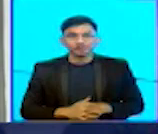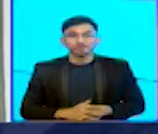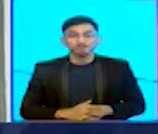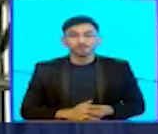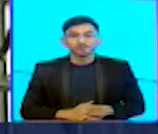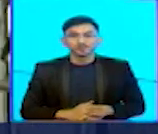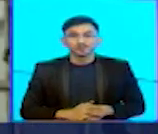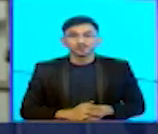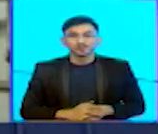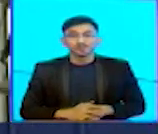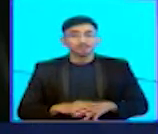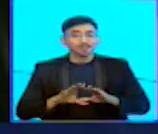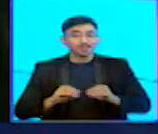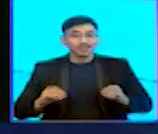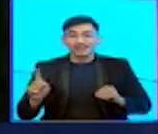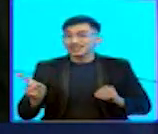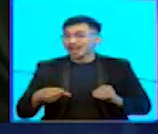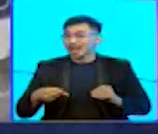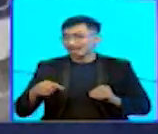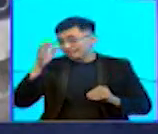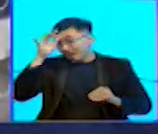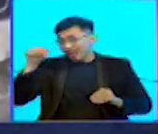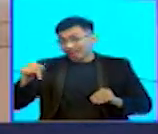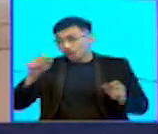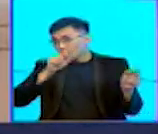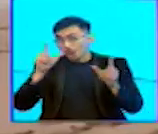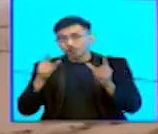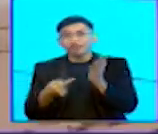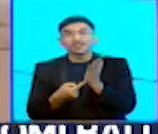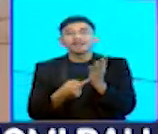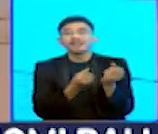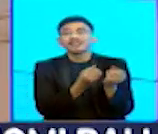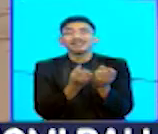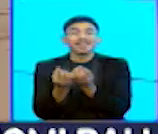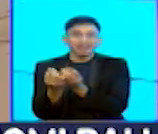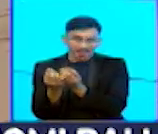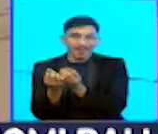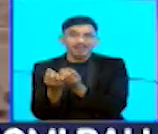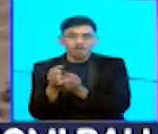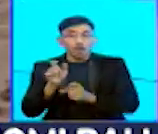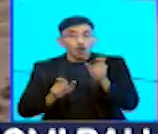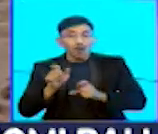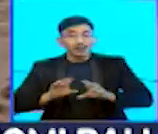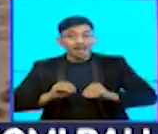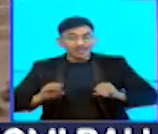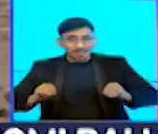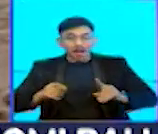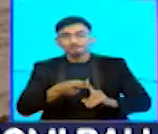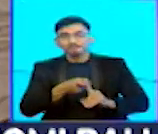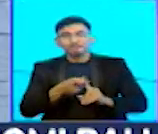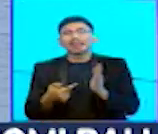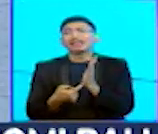Work from Bali akan mengusung konsep digital nomad, yaitu istilah di mana seseorang dapat bekerja dengan memanfaatkan teknologi